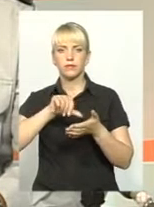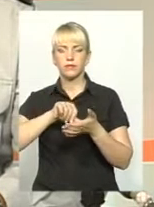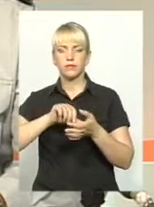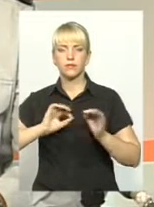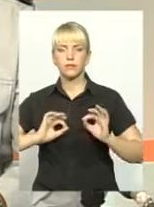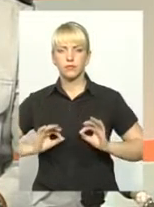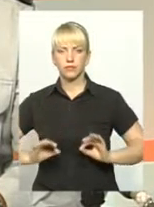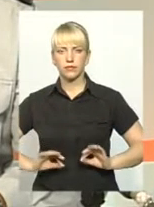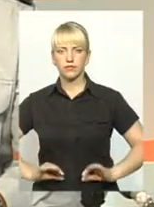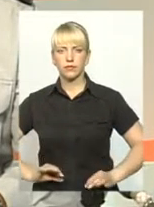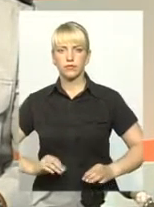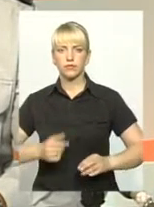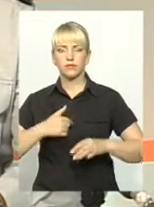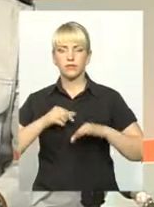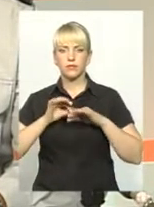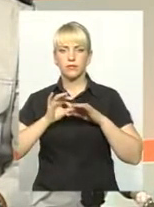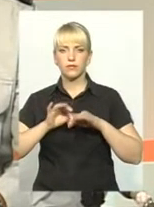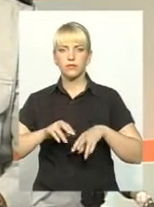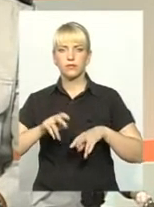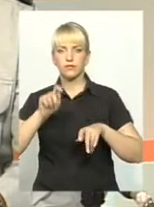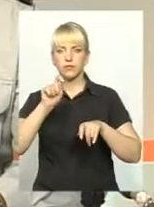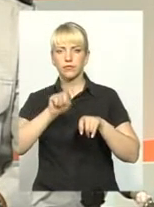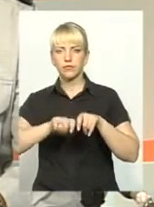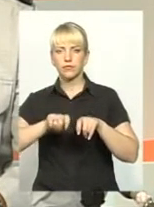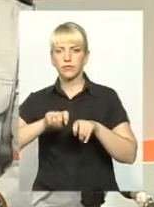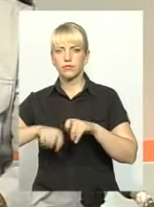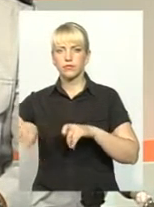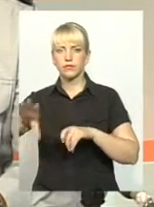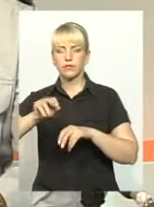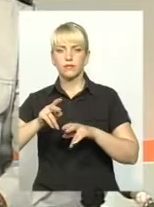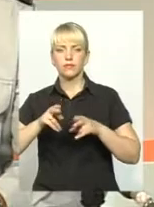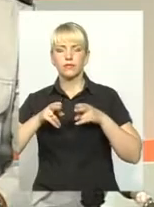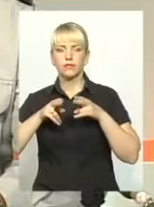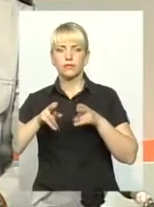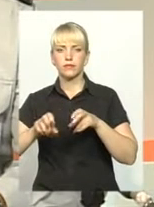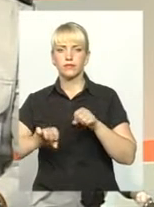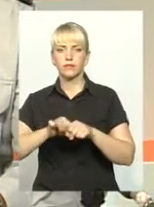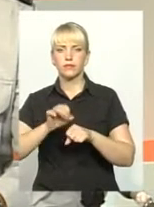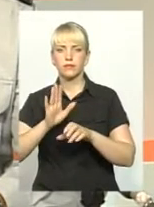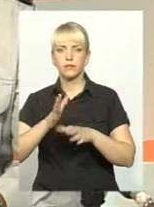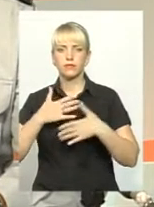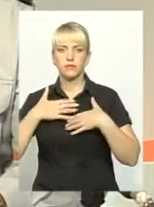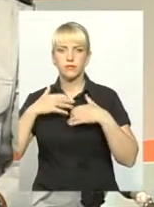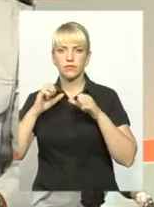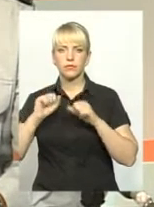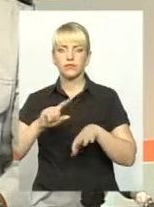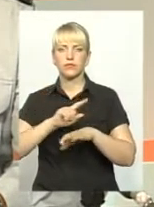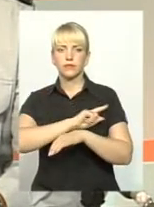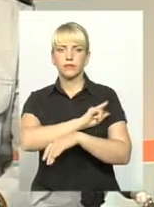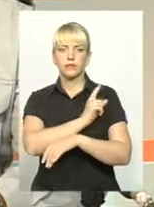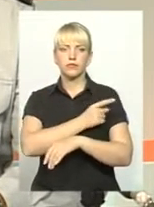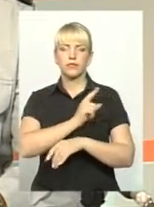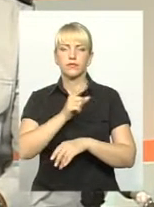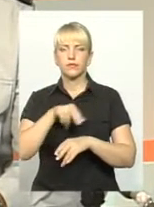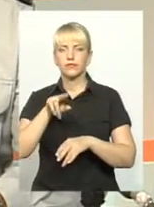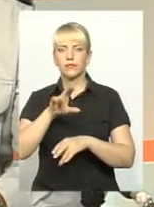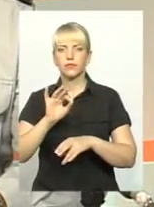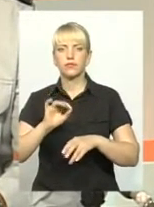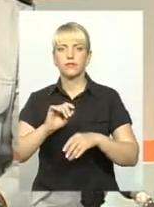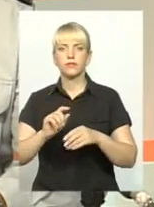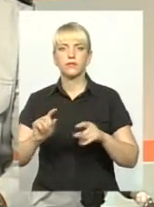ревізію всіх кримінальних правопорушень. Будемо докладати максимум зусилля щодо відновлення